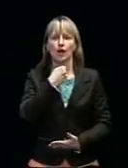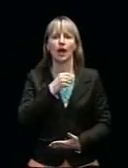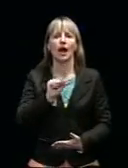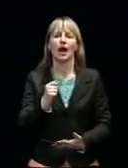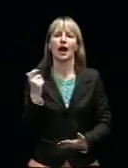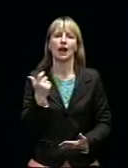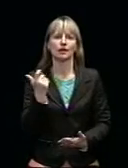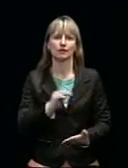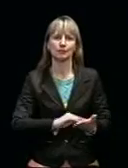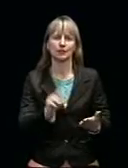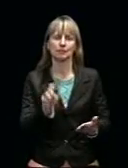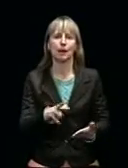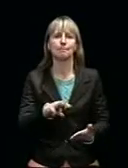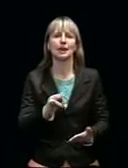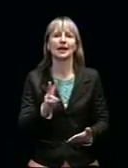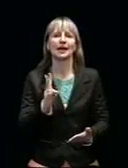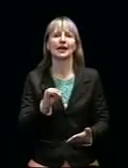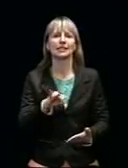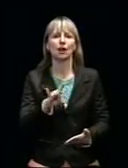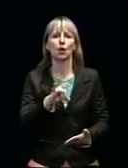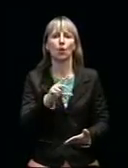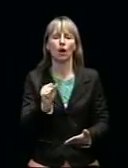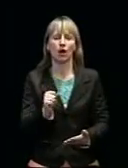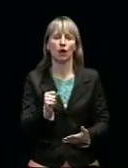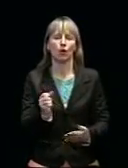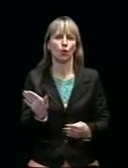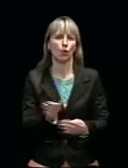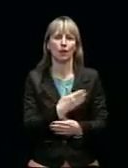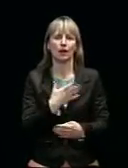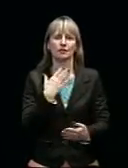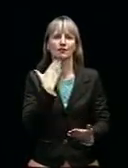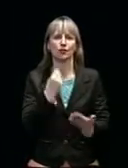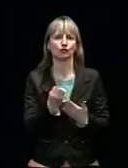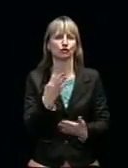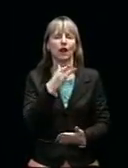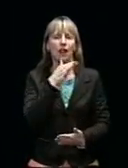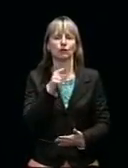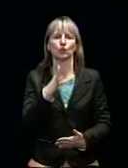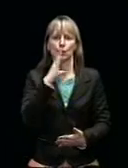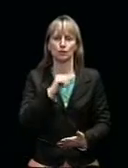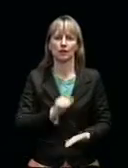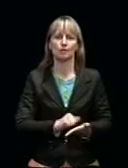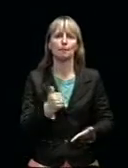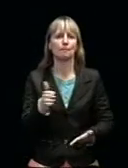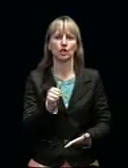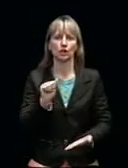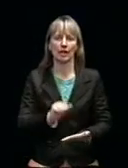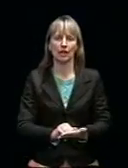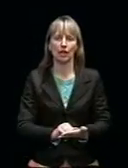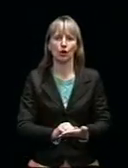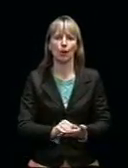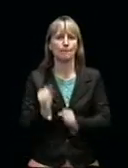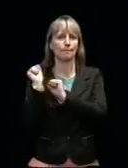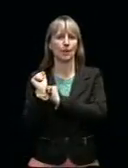харківський письменник Микита Лукаш доводить геть стереотипи. У свої 14 років він вже встиг надрукувати першу книгу